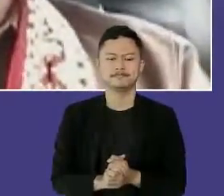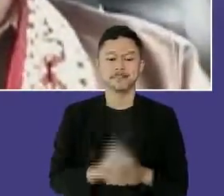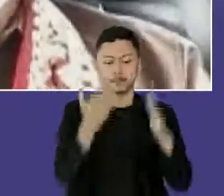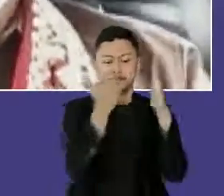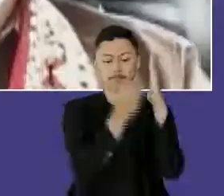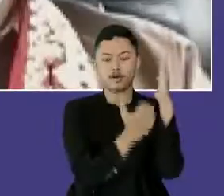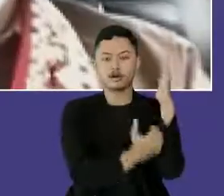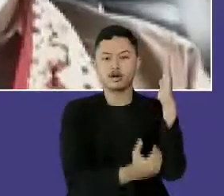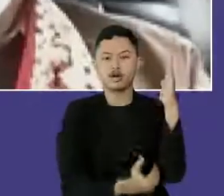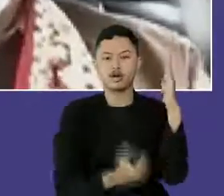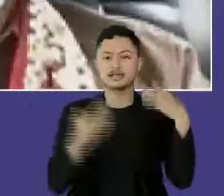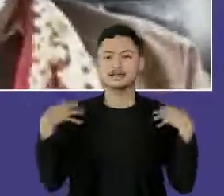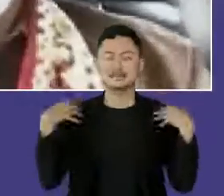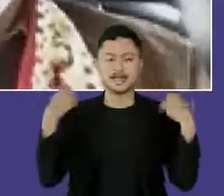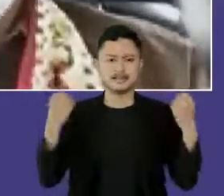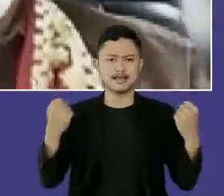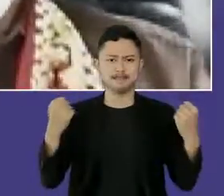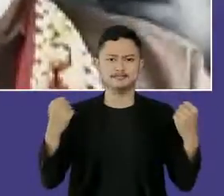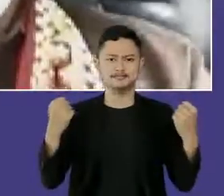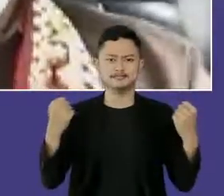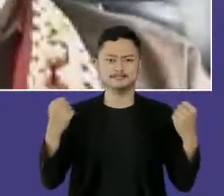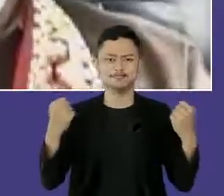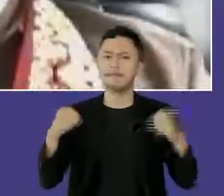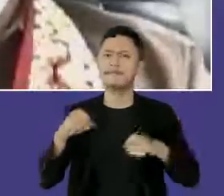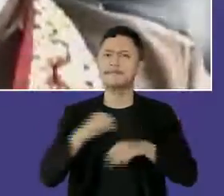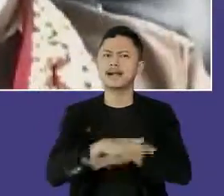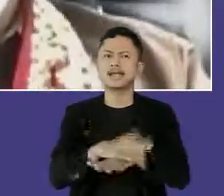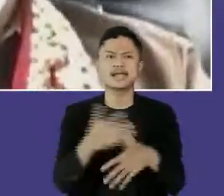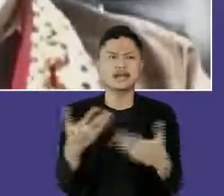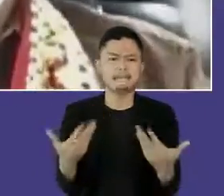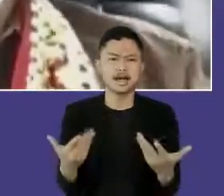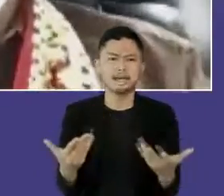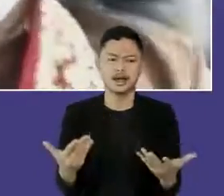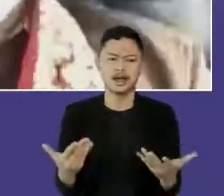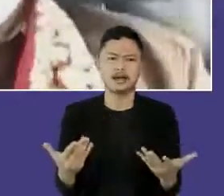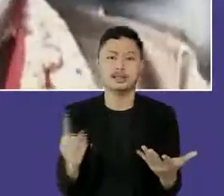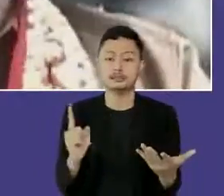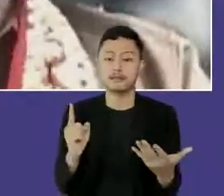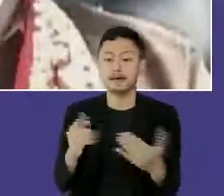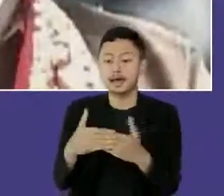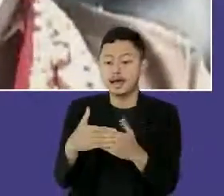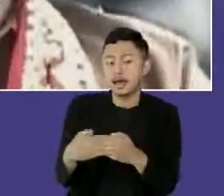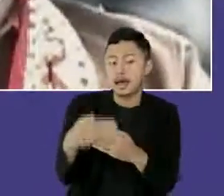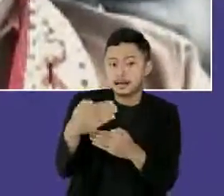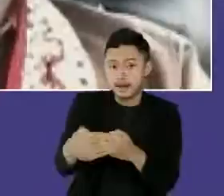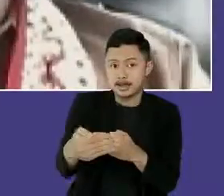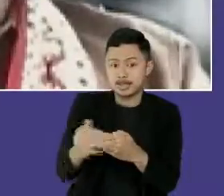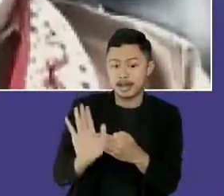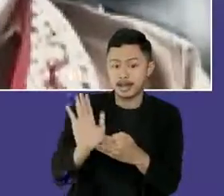penerapan protokol kesehatan, Pak Menteri, ini bagaimana supaya nanti tidak terjadi